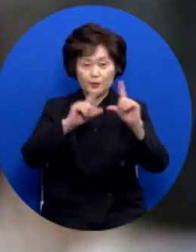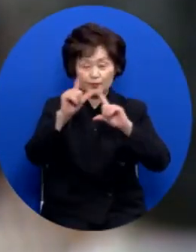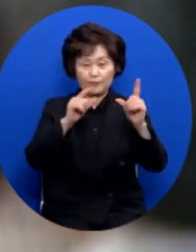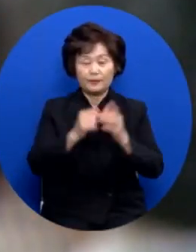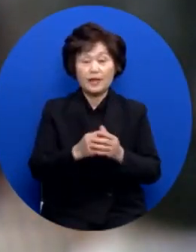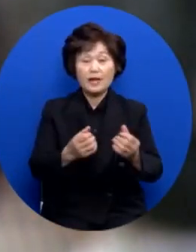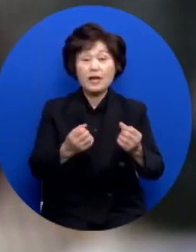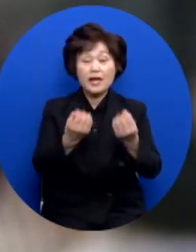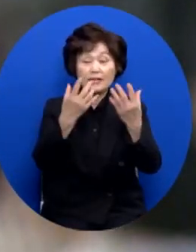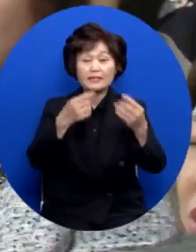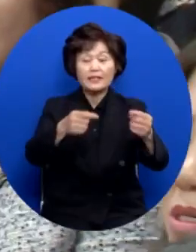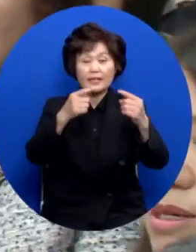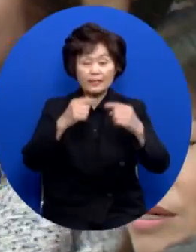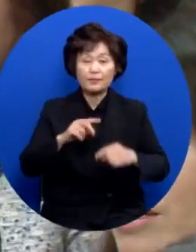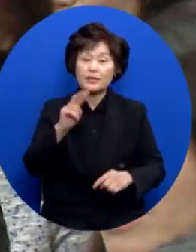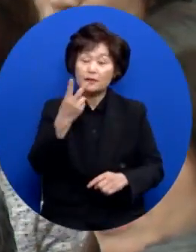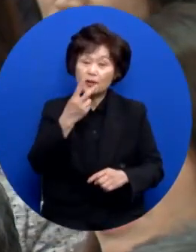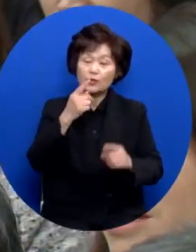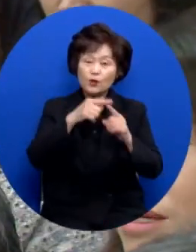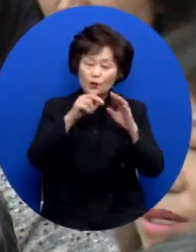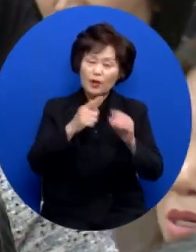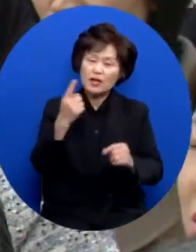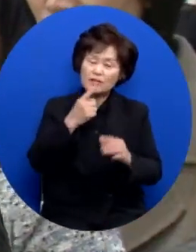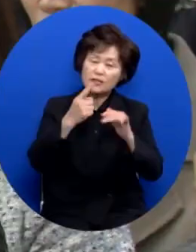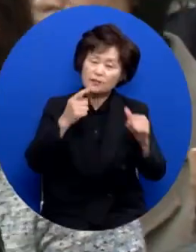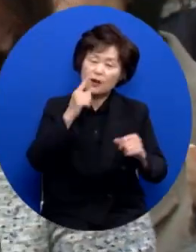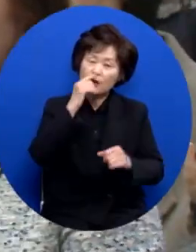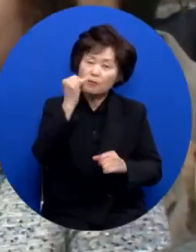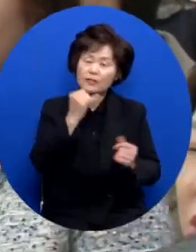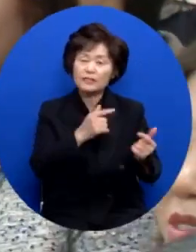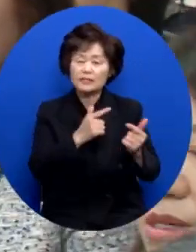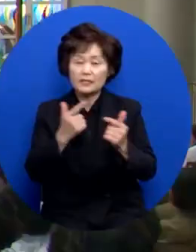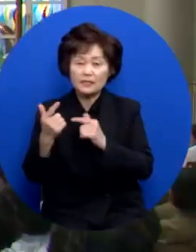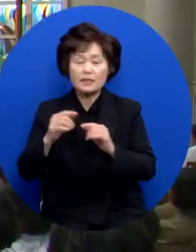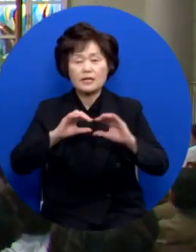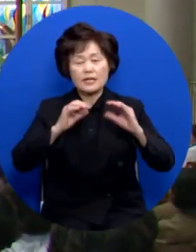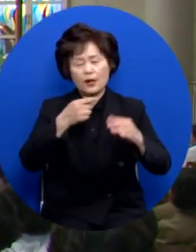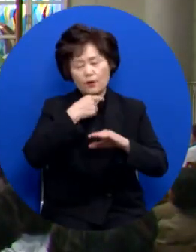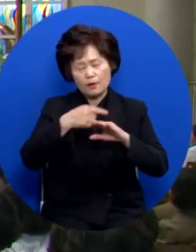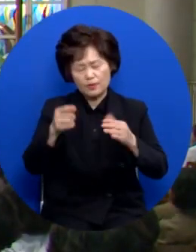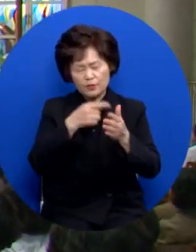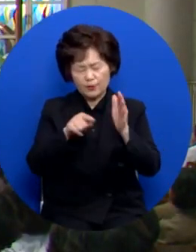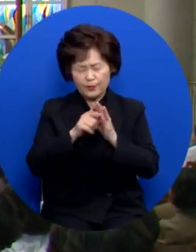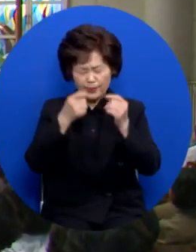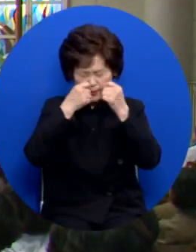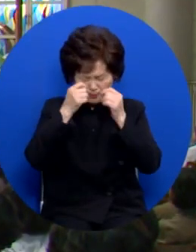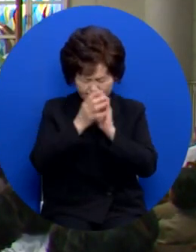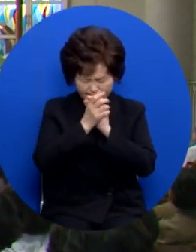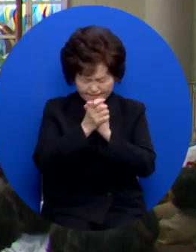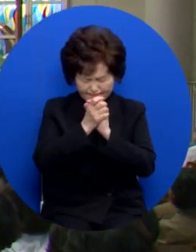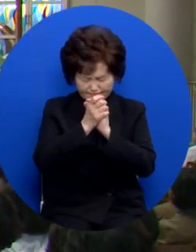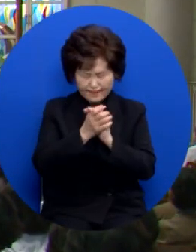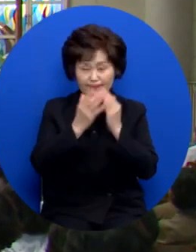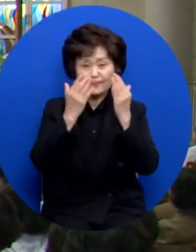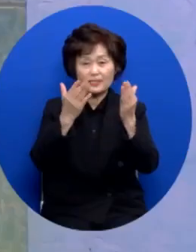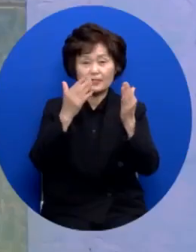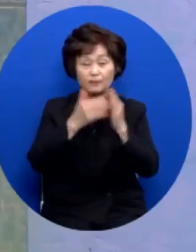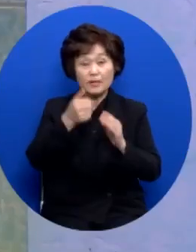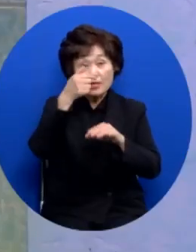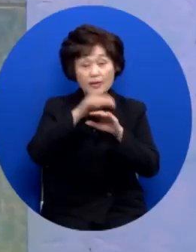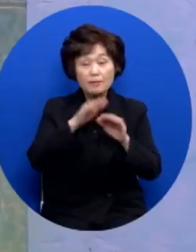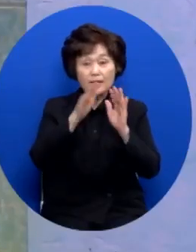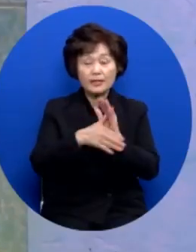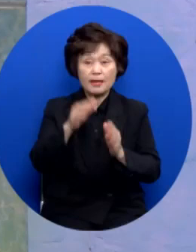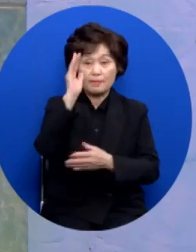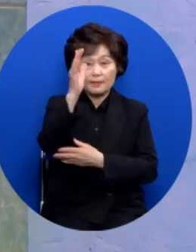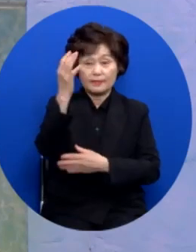행사에 참석한 200여 교회 천여 명의 어머니들은 나라와 민족을 위해 눈물로 뜨겁게 기도했습니다. 예배에서